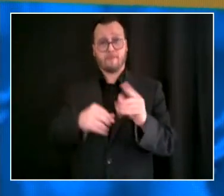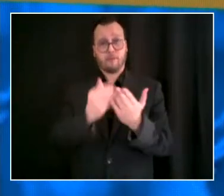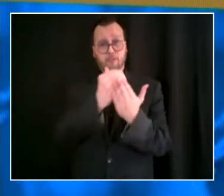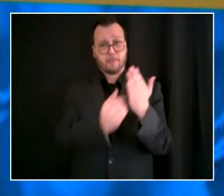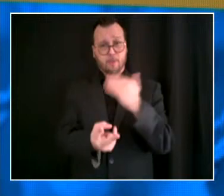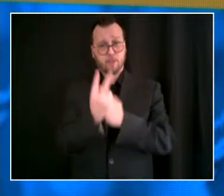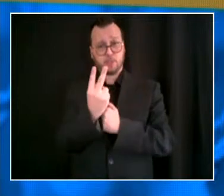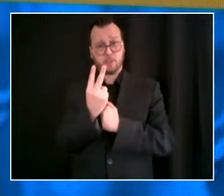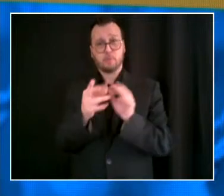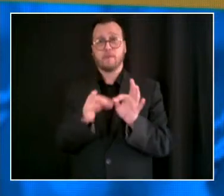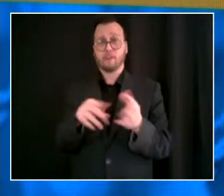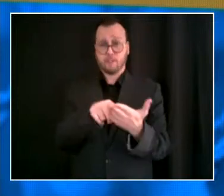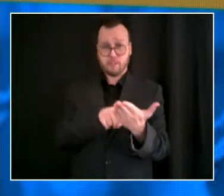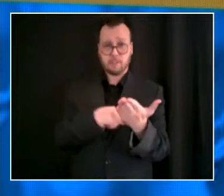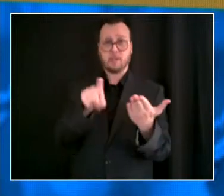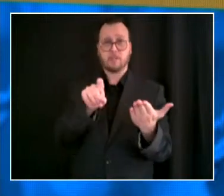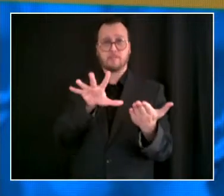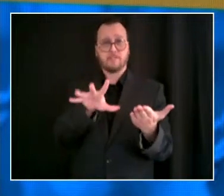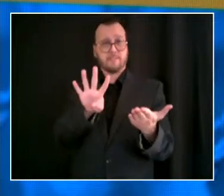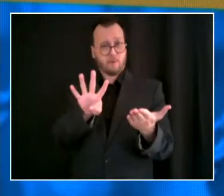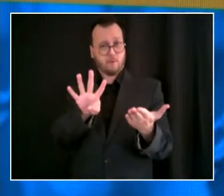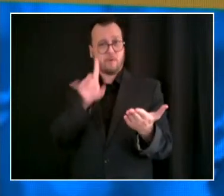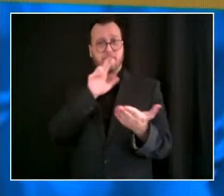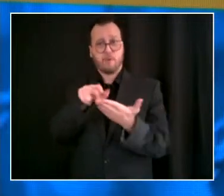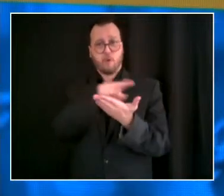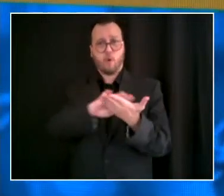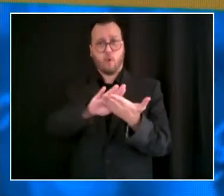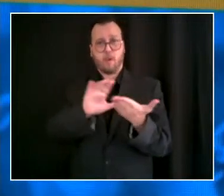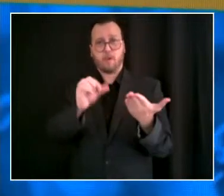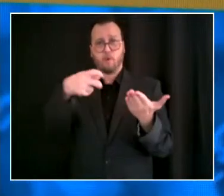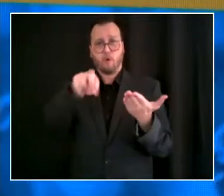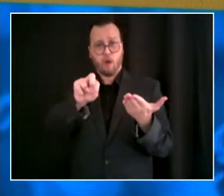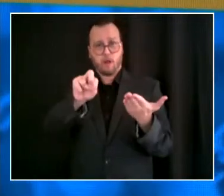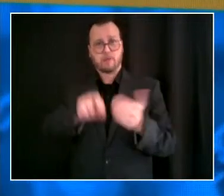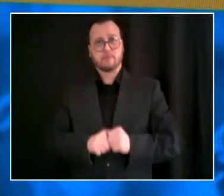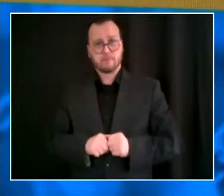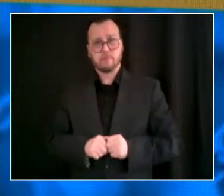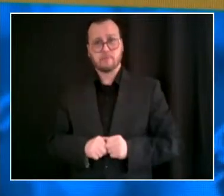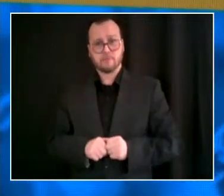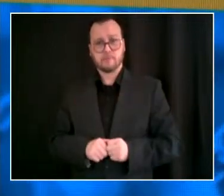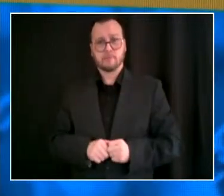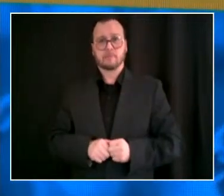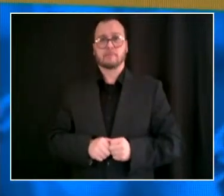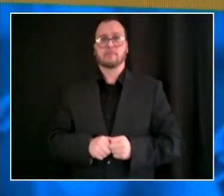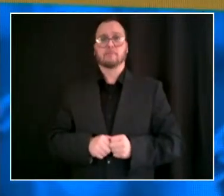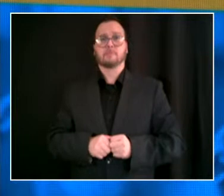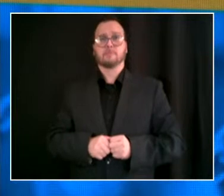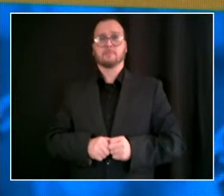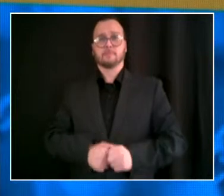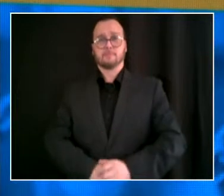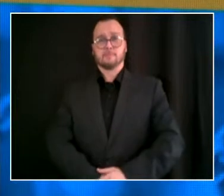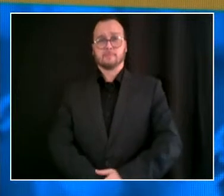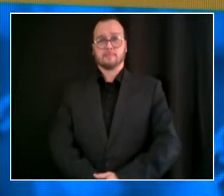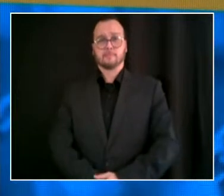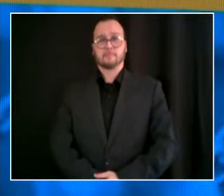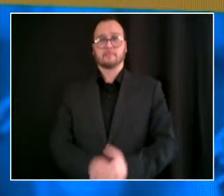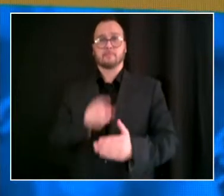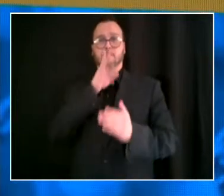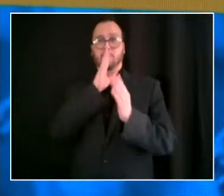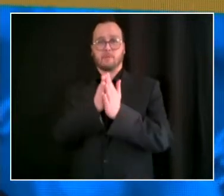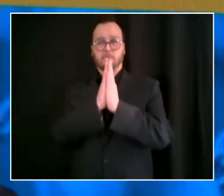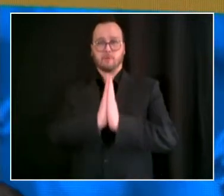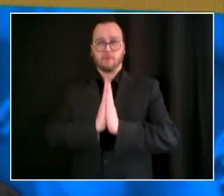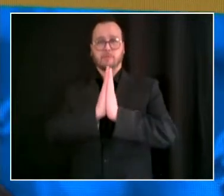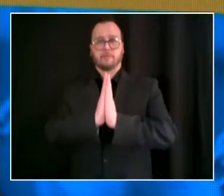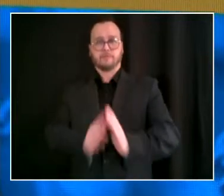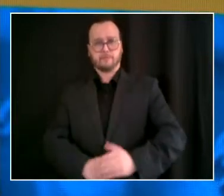verse 154 of the Holy Quran. أعوذ بالله من الشيطان الرجيم